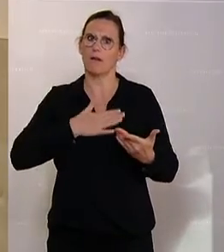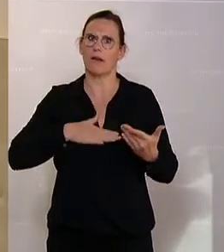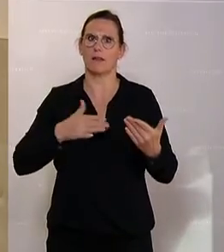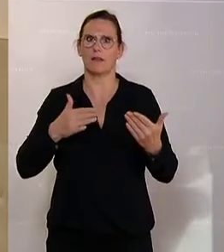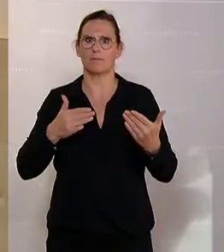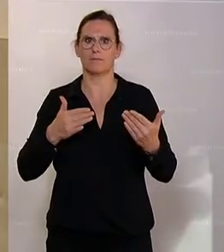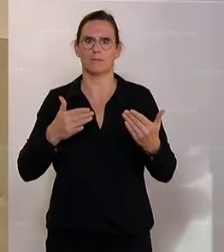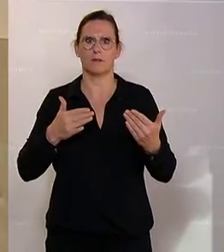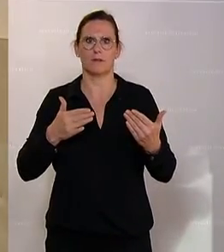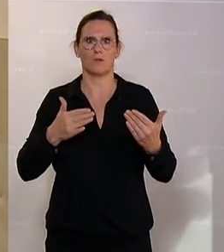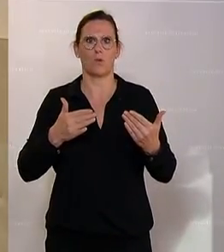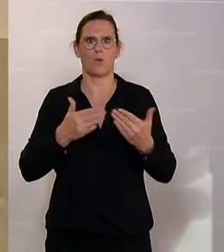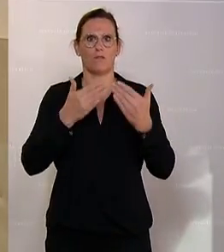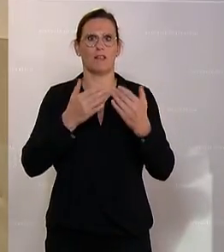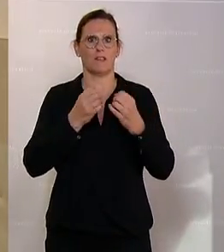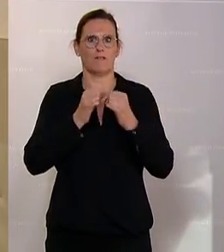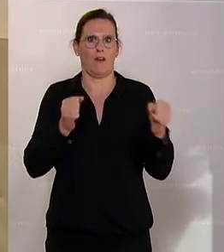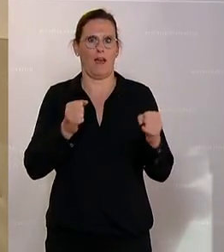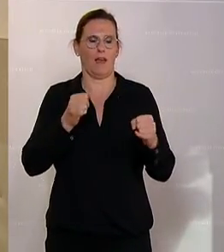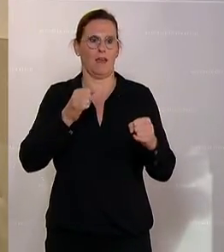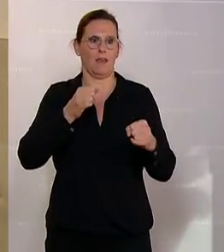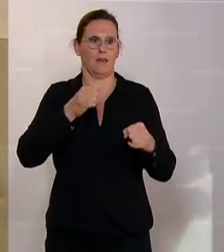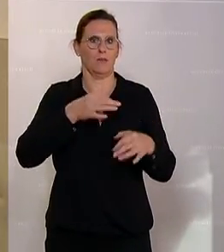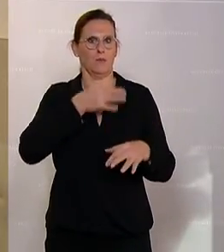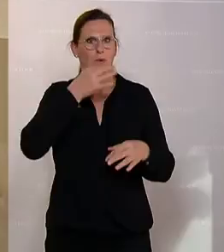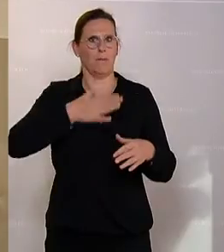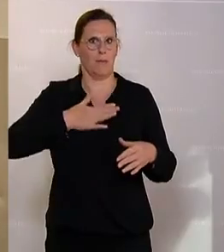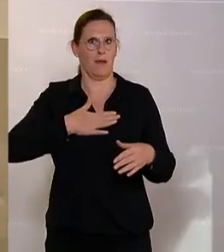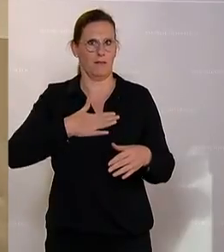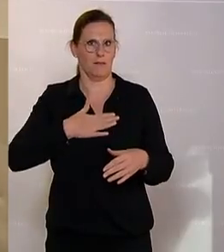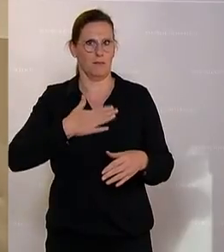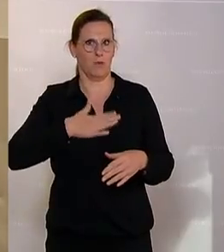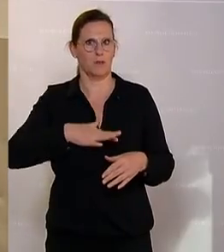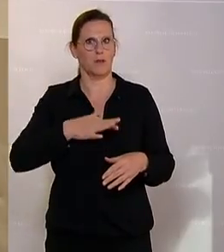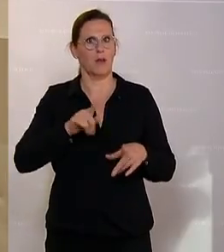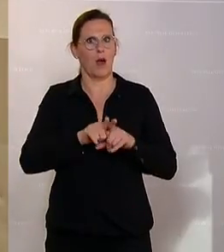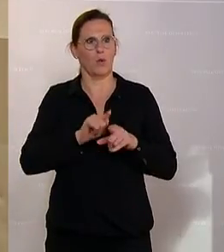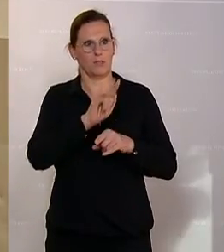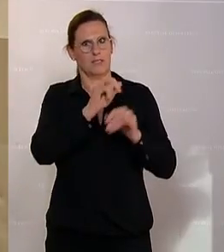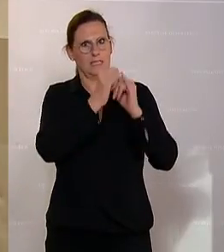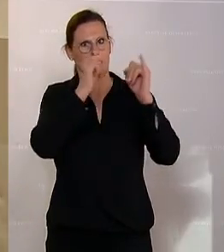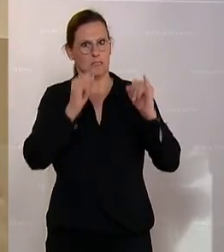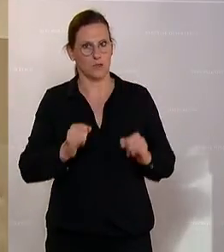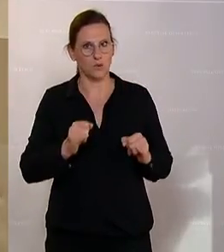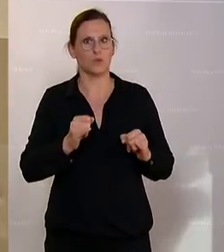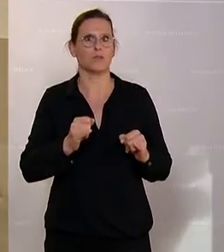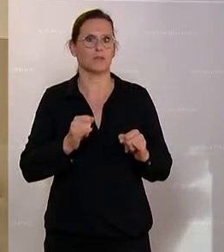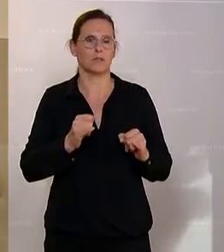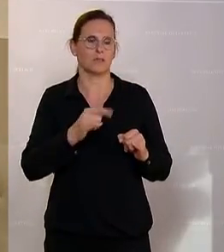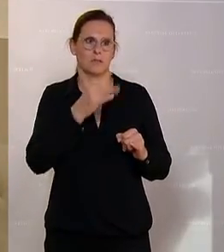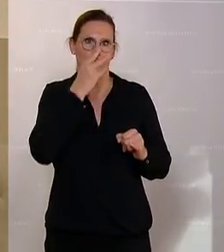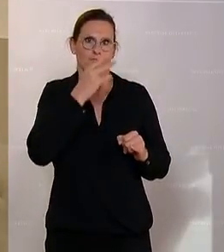konfliktfreie Kommentierung meinerseits. Denn das ist eine unzweifelhaft